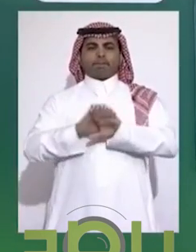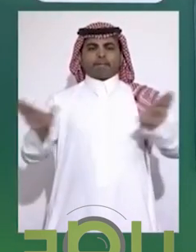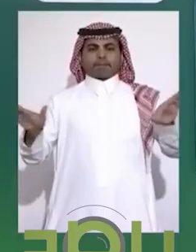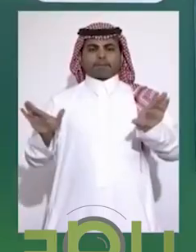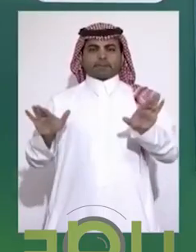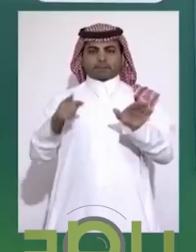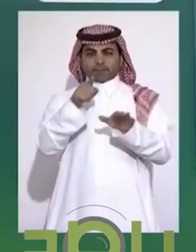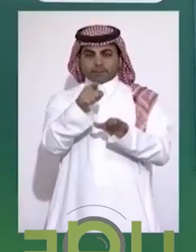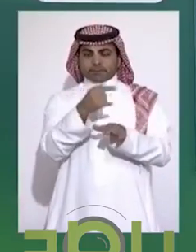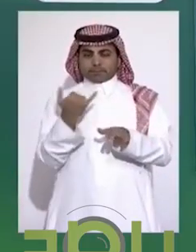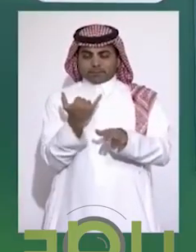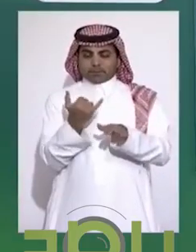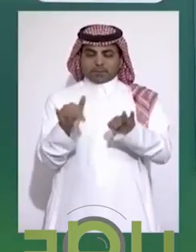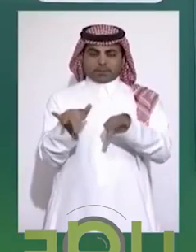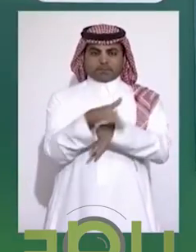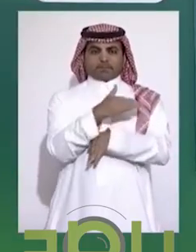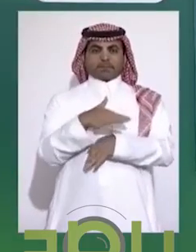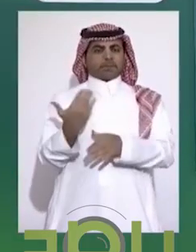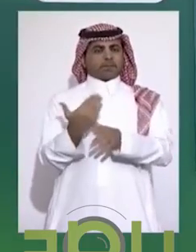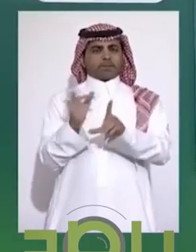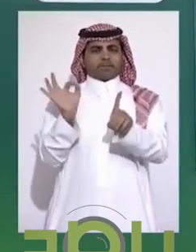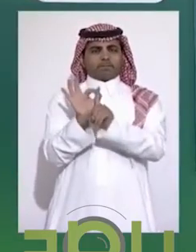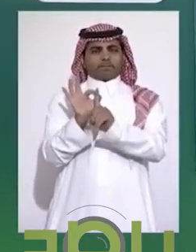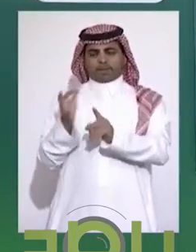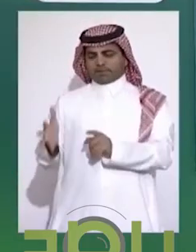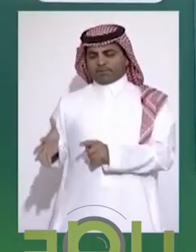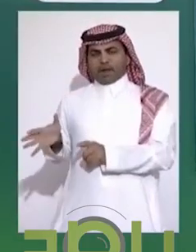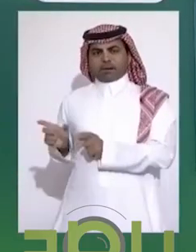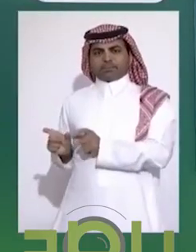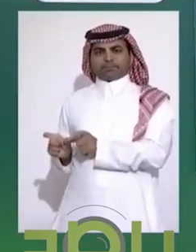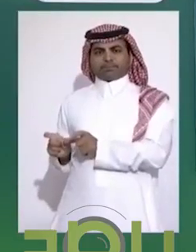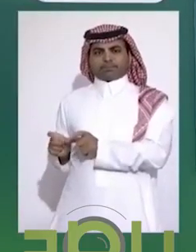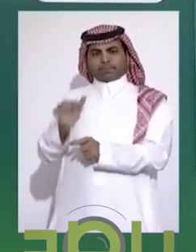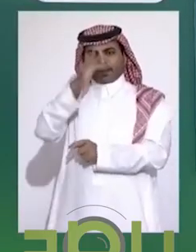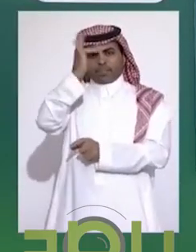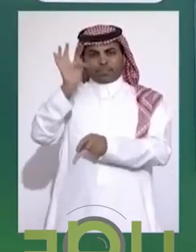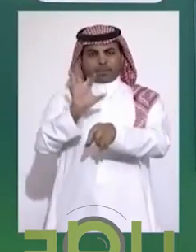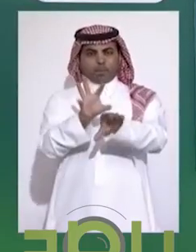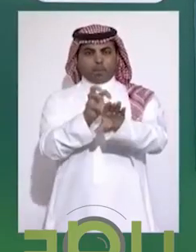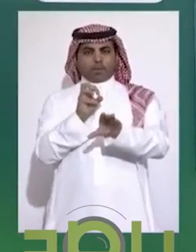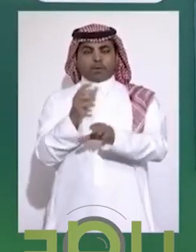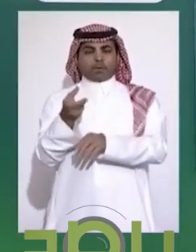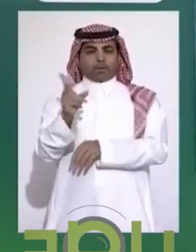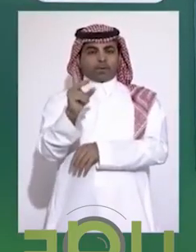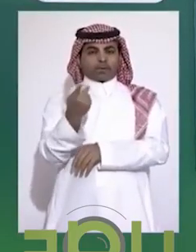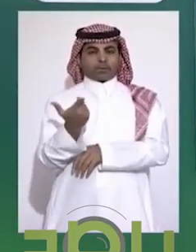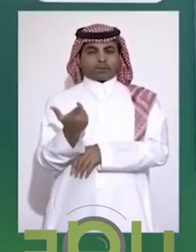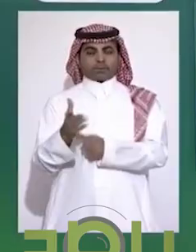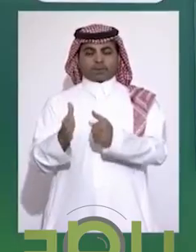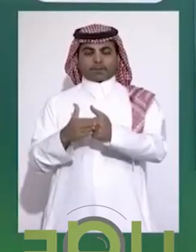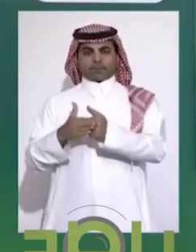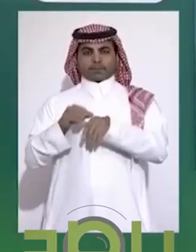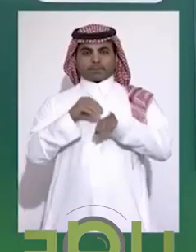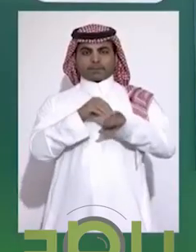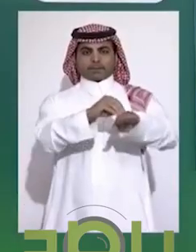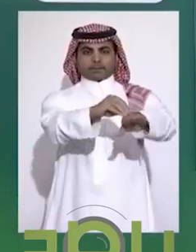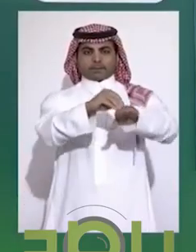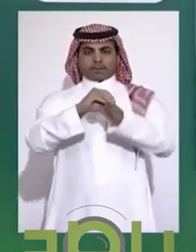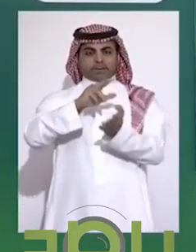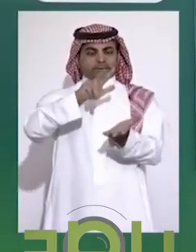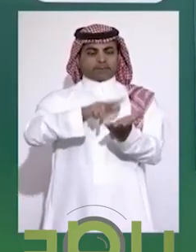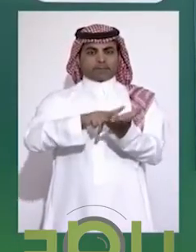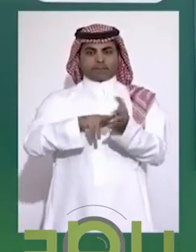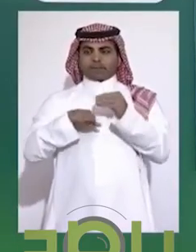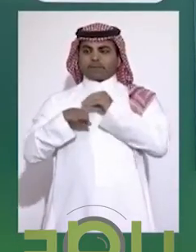فقط، وذلك حرصا على حماية الأطفال من أسباب انتقال العدوى، وأن يتم استخدام خدمات التوصيل عن طريق